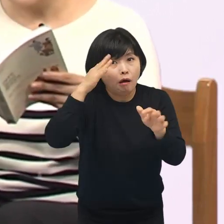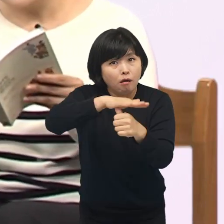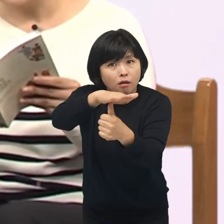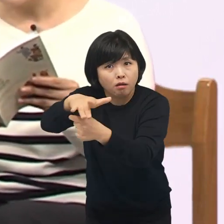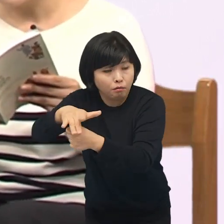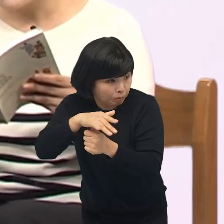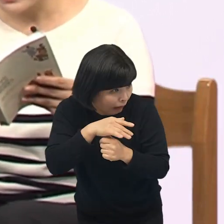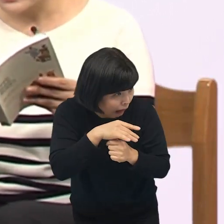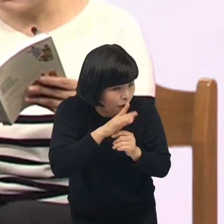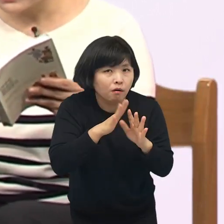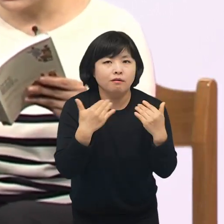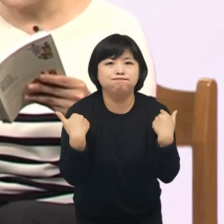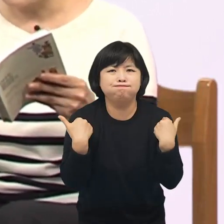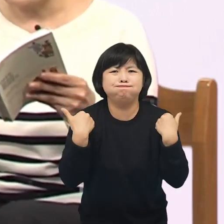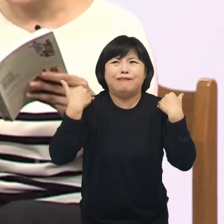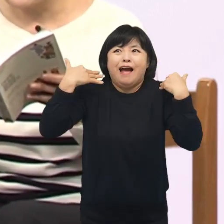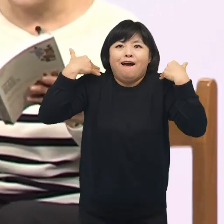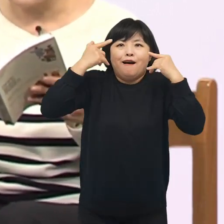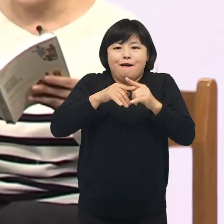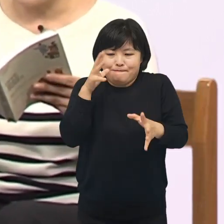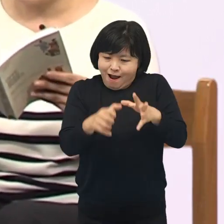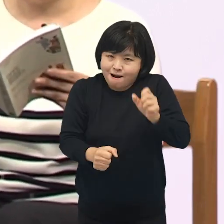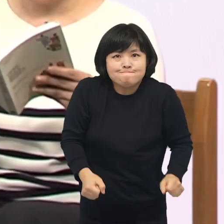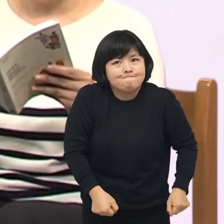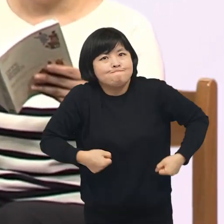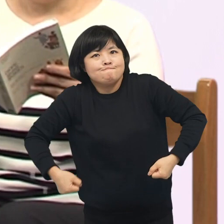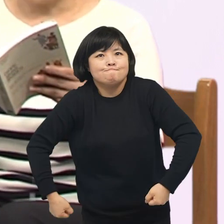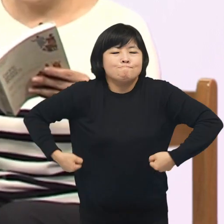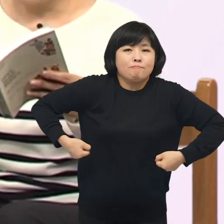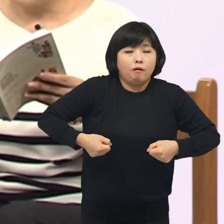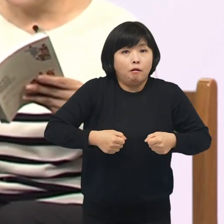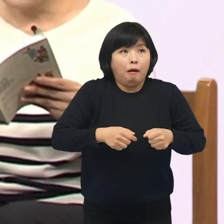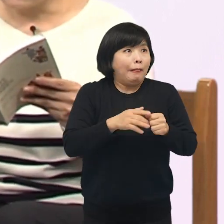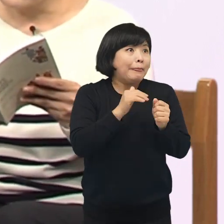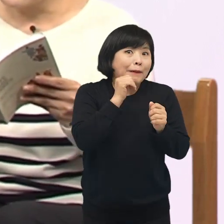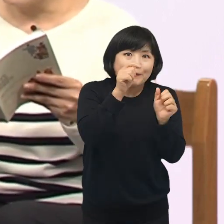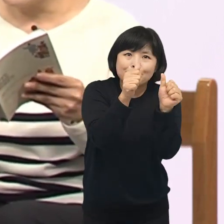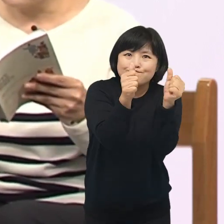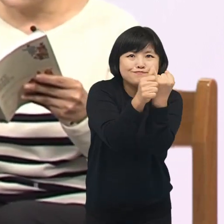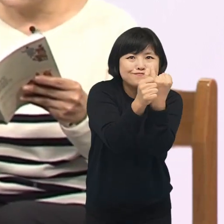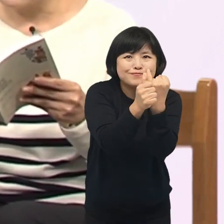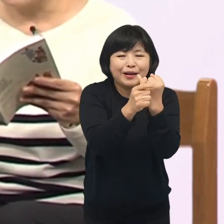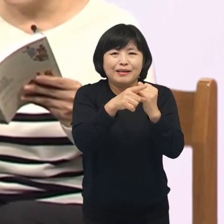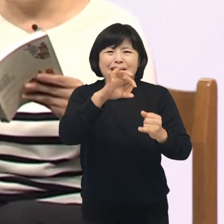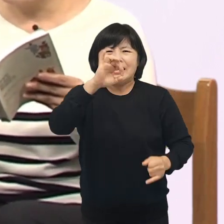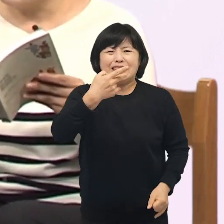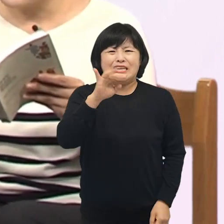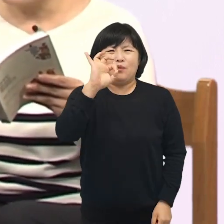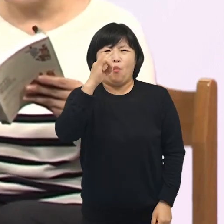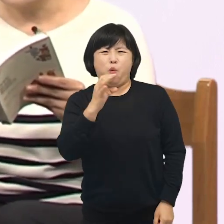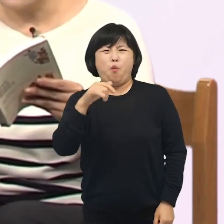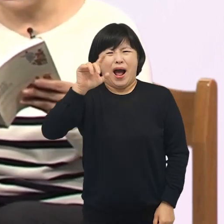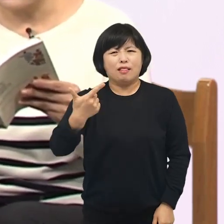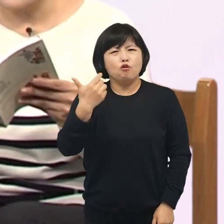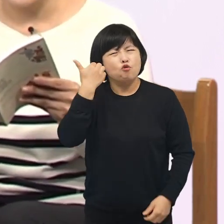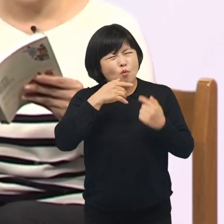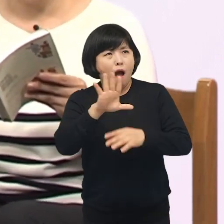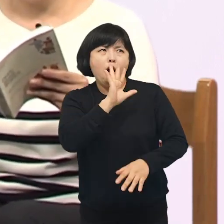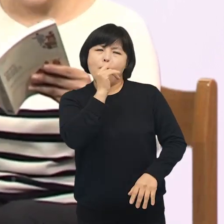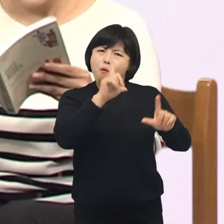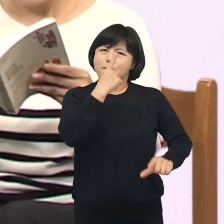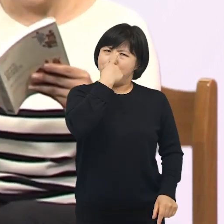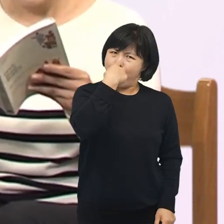그렇게 소년들은 어엿한 남자가 되어 바지를 입었어. 남색 부부를 걸친 은디용가는 누구보다도 멋져